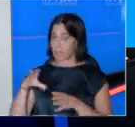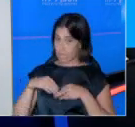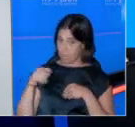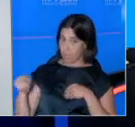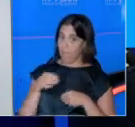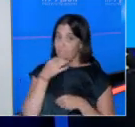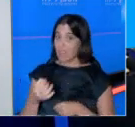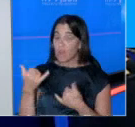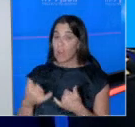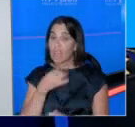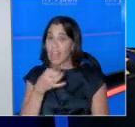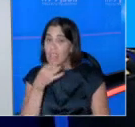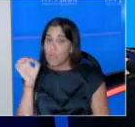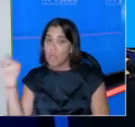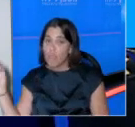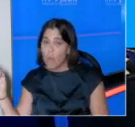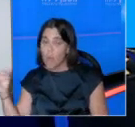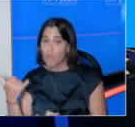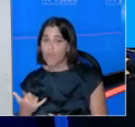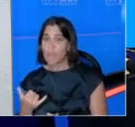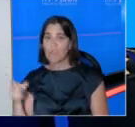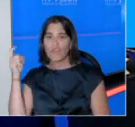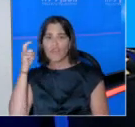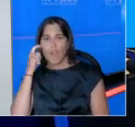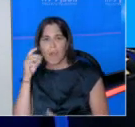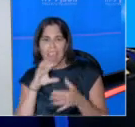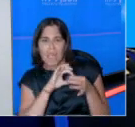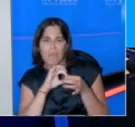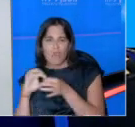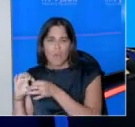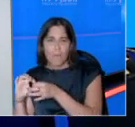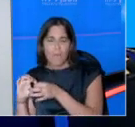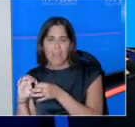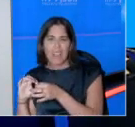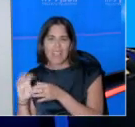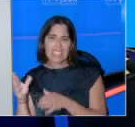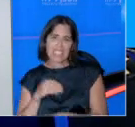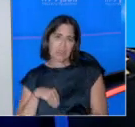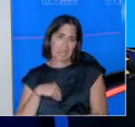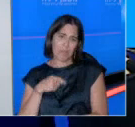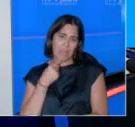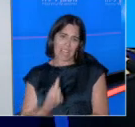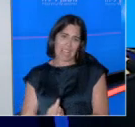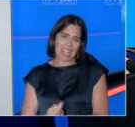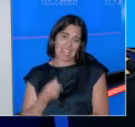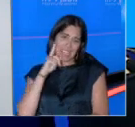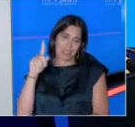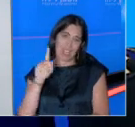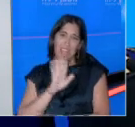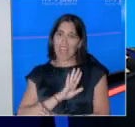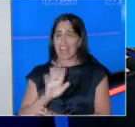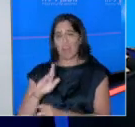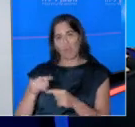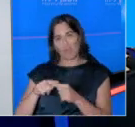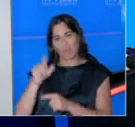עכשיו ספציפית לגבי הנאום הזה, אני... שמעתי אמירות, כאילו, לא נעים לי להגיד, כאילו, את יודעת, אני לא